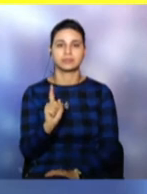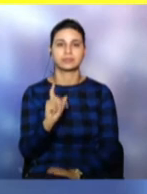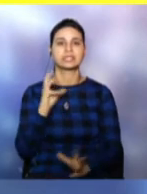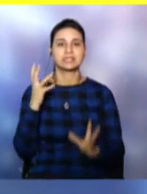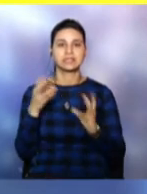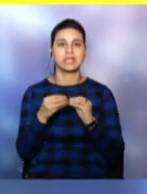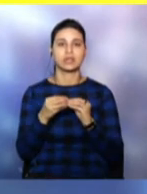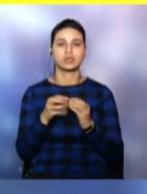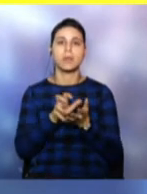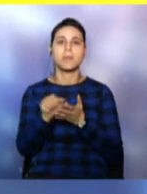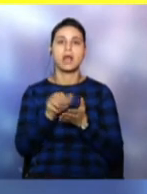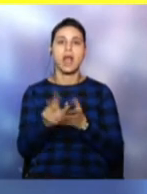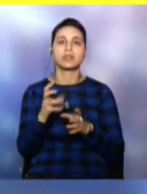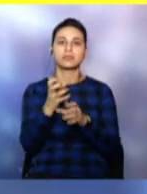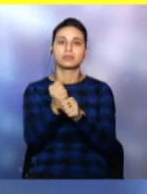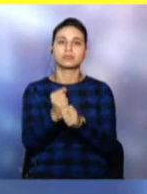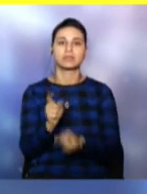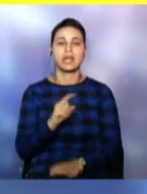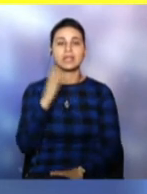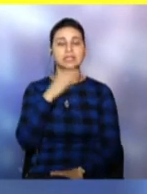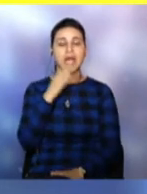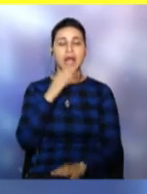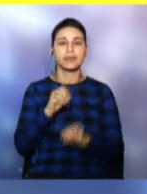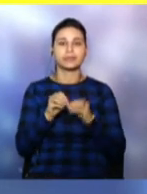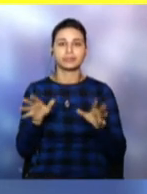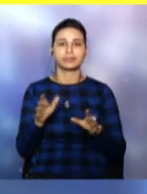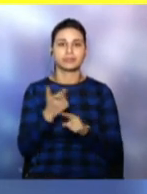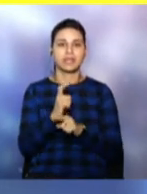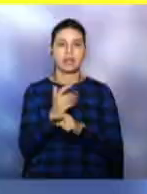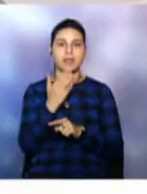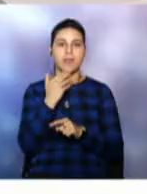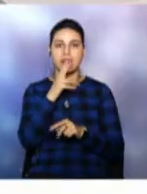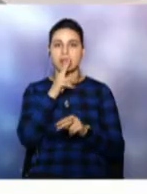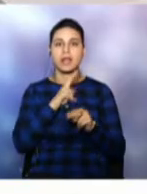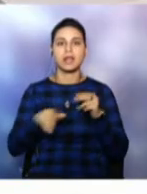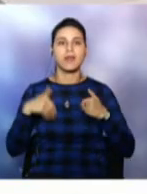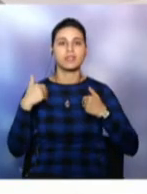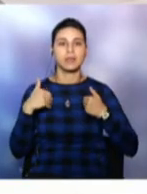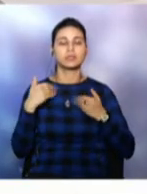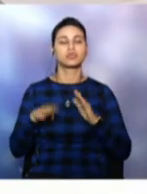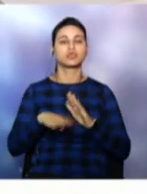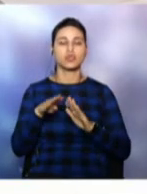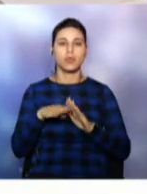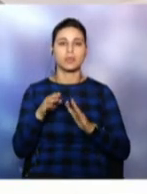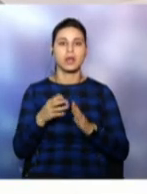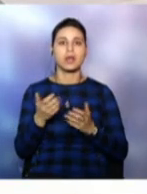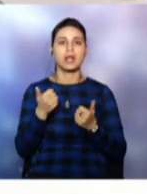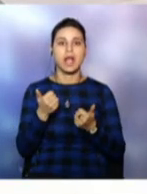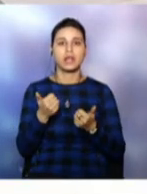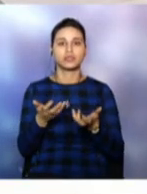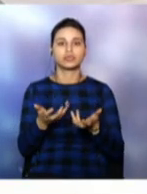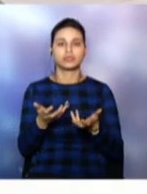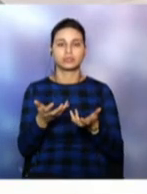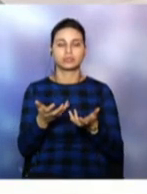საერთოდ მხალეული, იმიტომ რომ წყალში ხსნად ვიტამინებს დაკარგავთ. გაცილებით უკეთესია გახურებულ